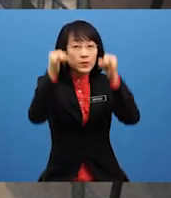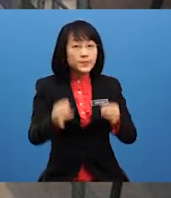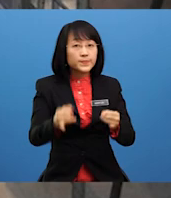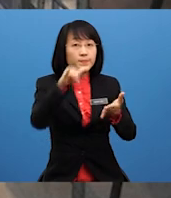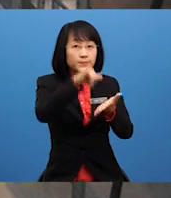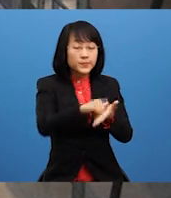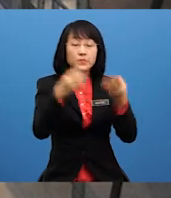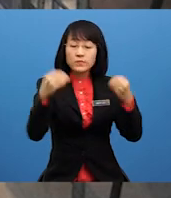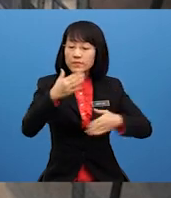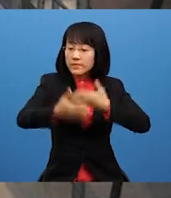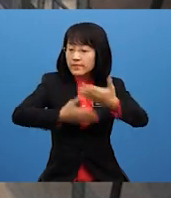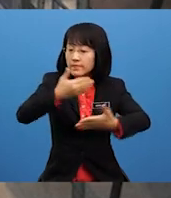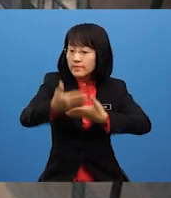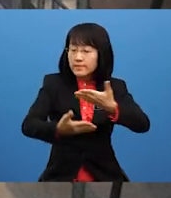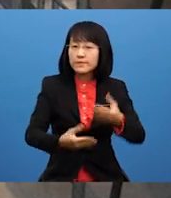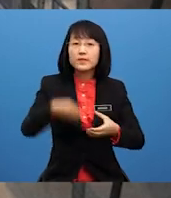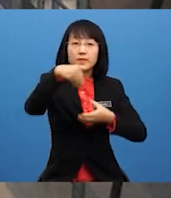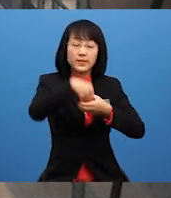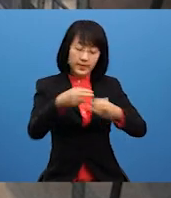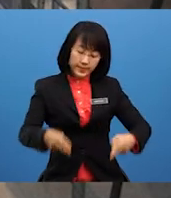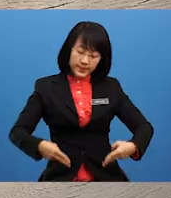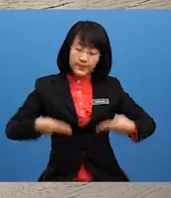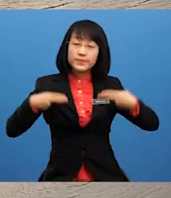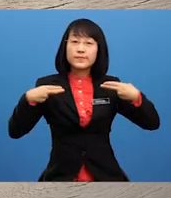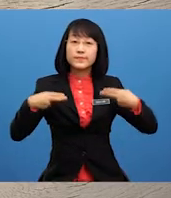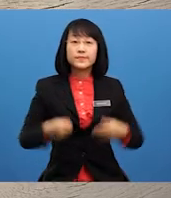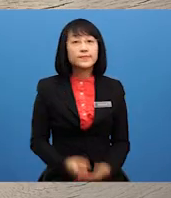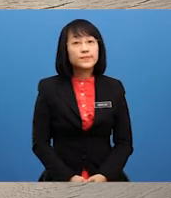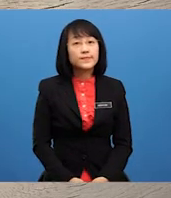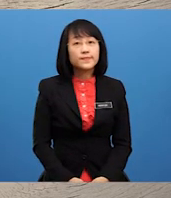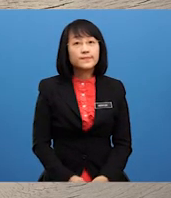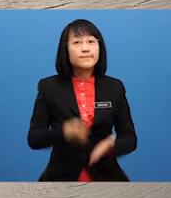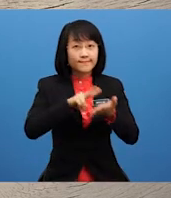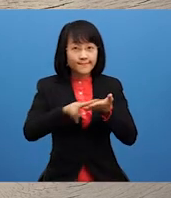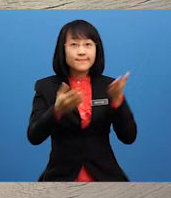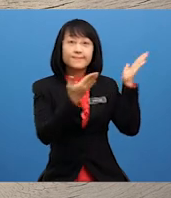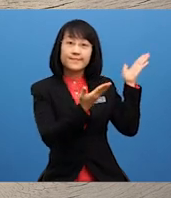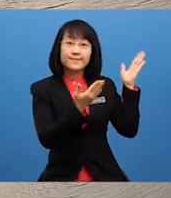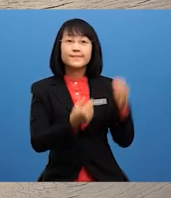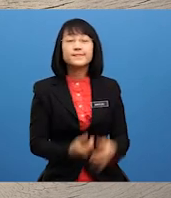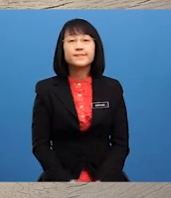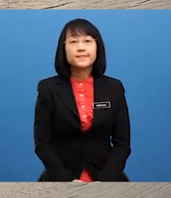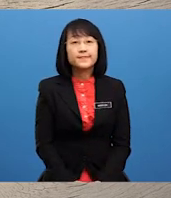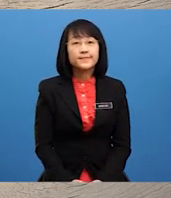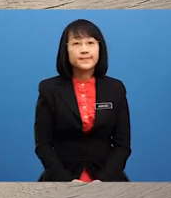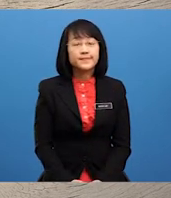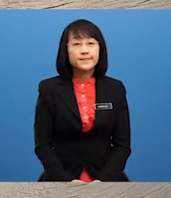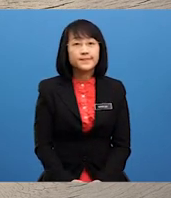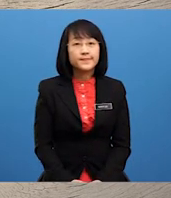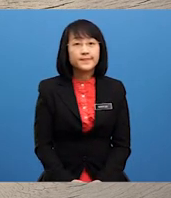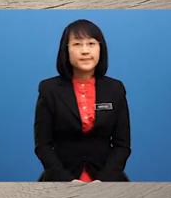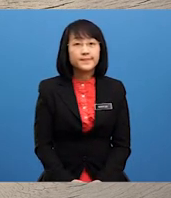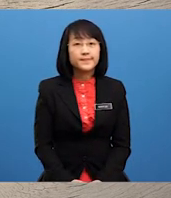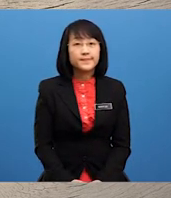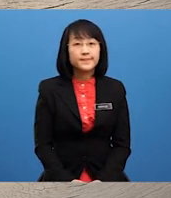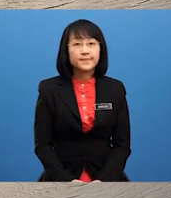dirinya telah maju dalam kehidupannya. Imam Al-Ghazali ada menyebut bahawa menuntut ilmu